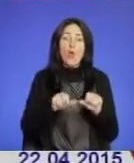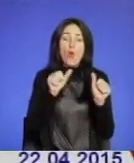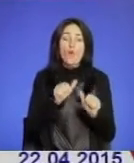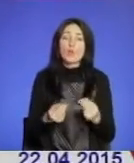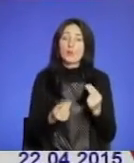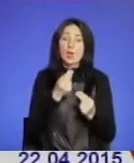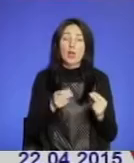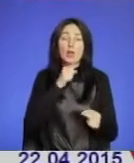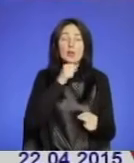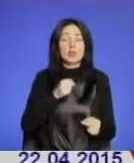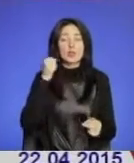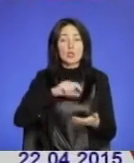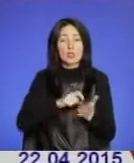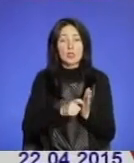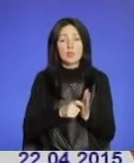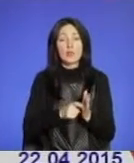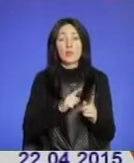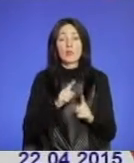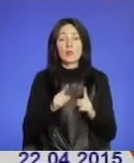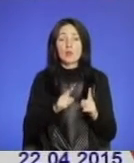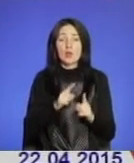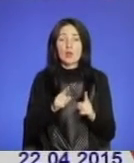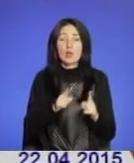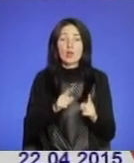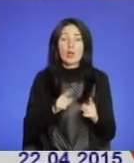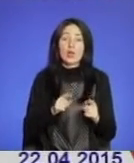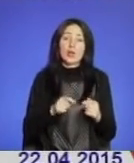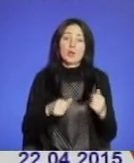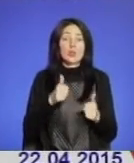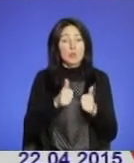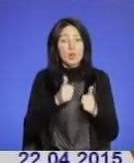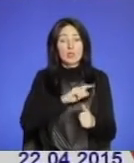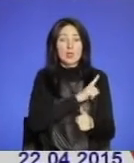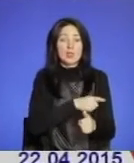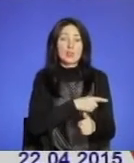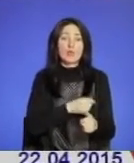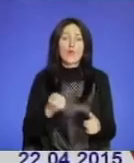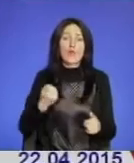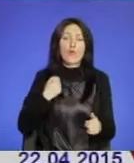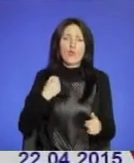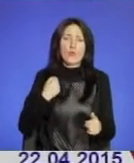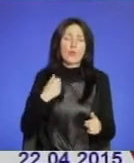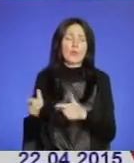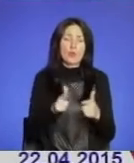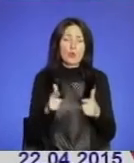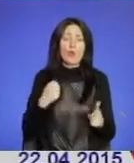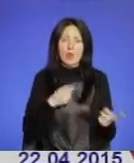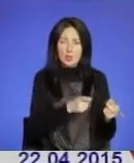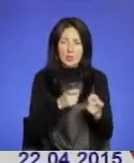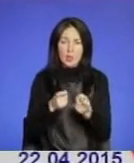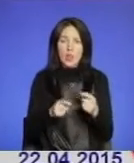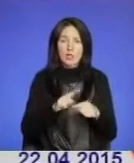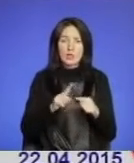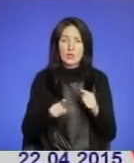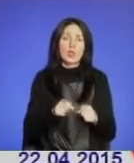а старшокласники поміряються силою у нормативах зі стройової підготовки, вогневої стрільби, на швидке розкладання і